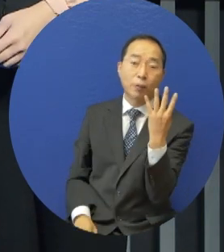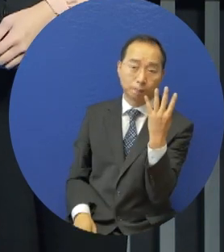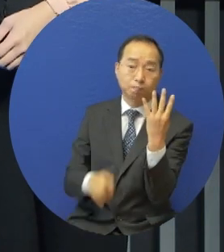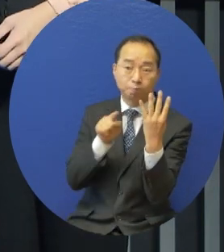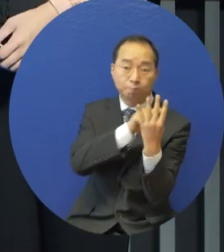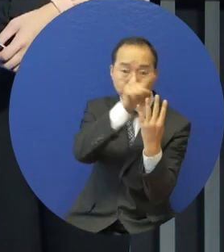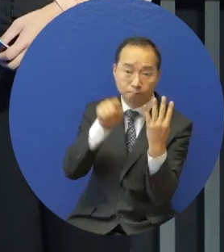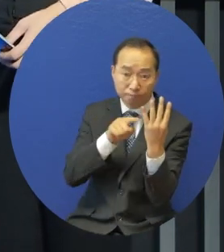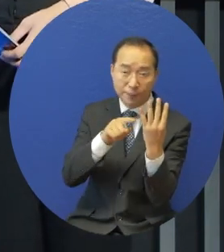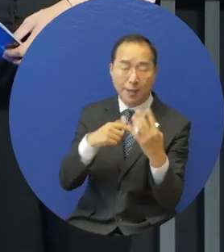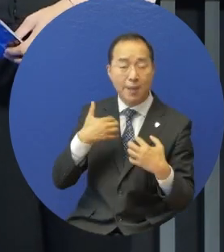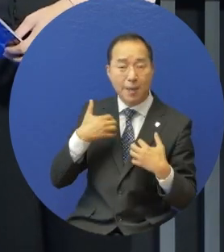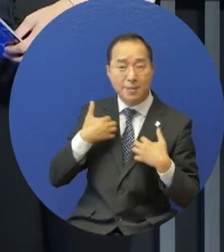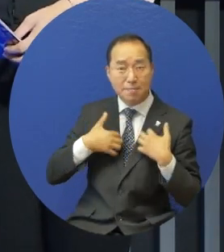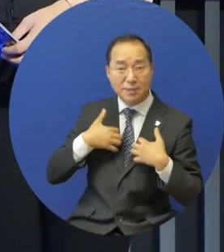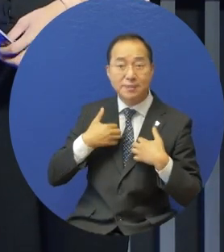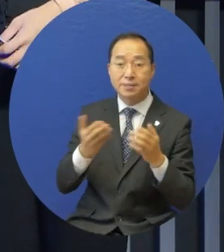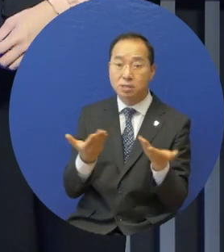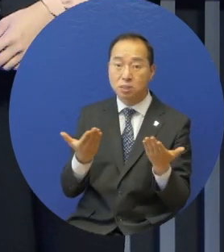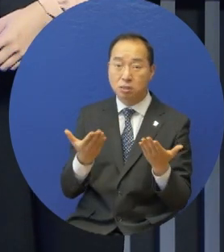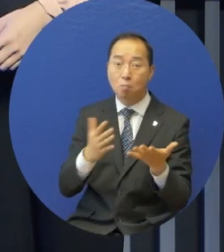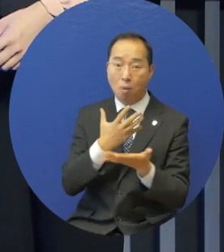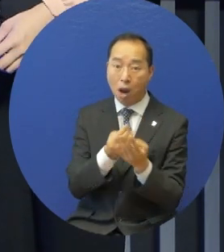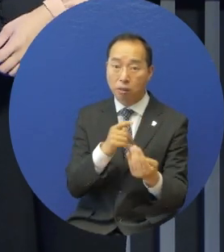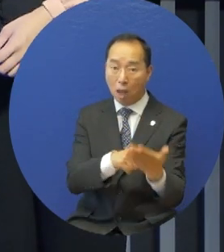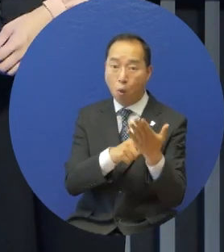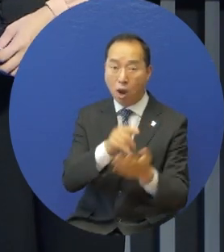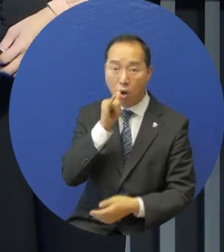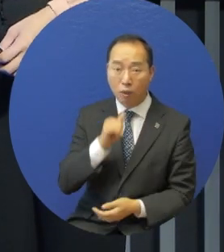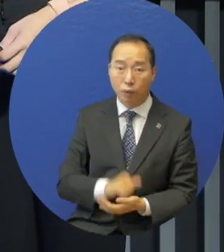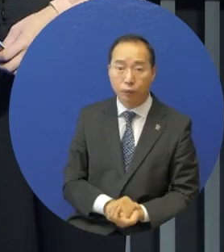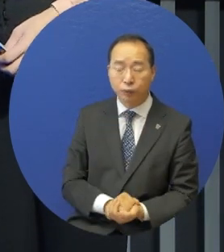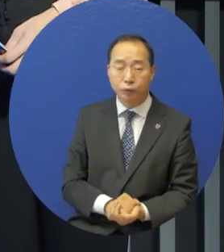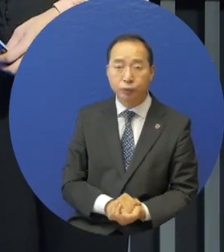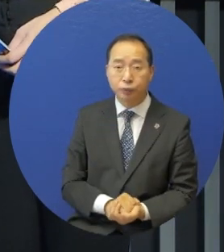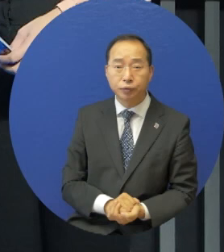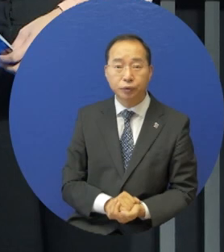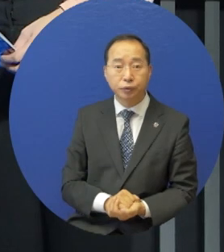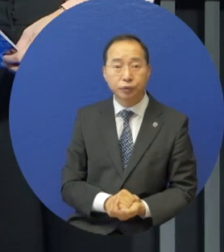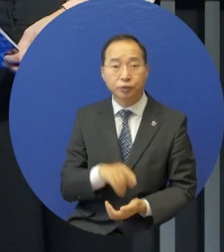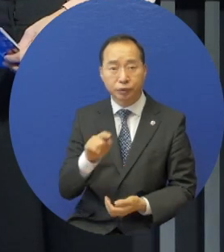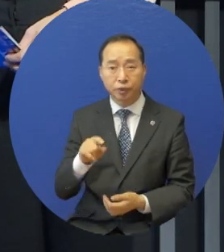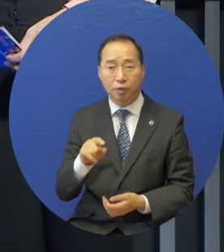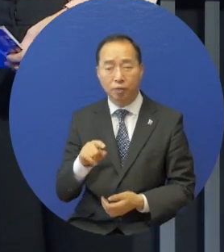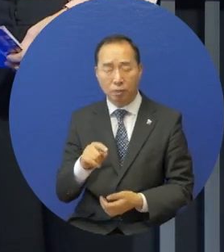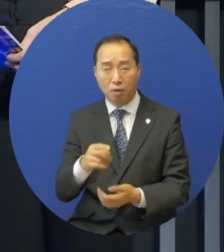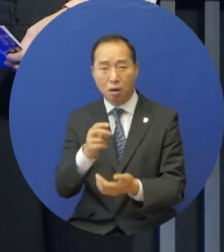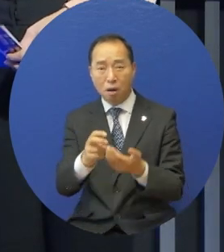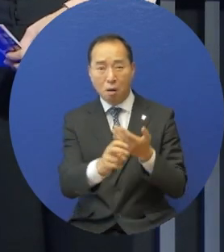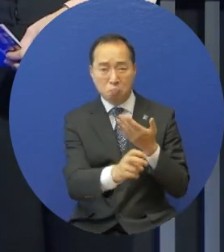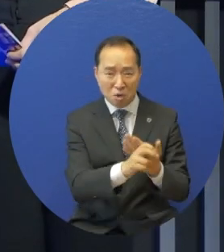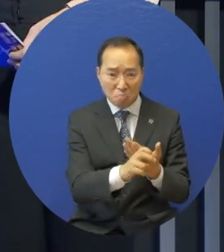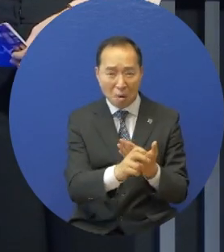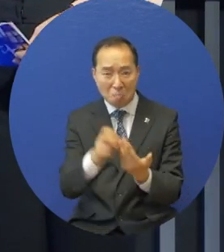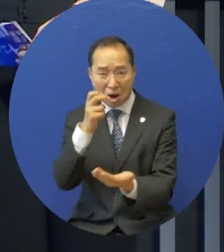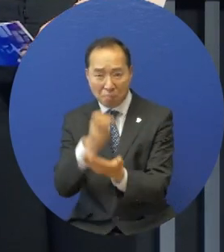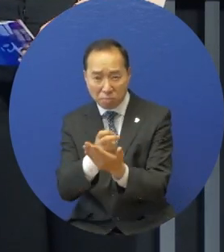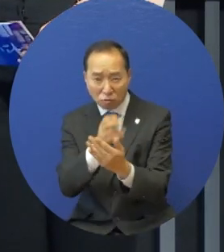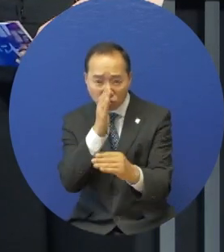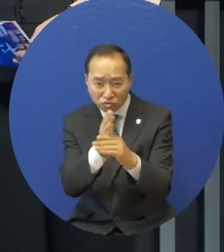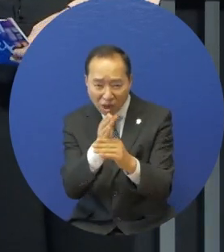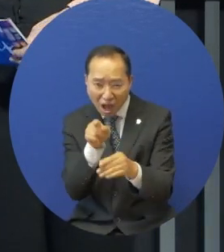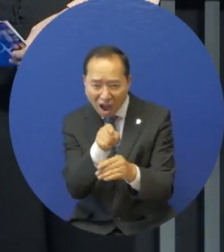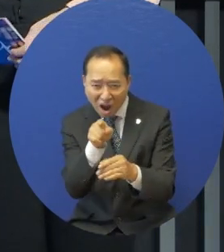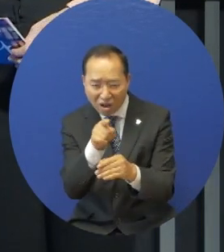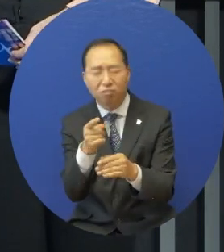번역되어 있는데요. 굉장히 재미있는 직업들이 많이 등장합니다. 저희가 이제 다뤘었던 뭐 합법과 뭐 불법 사이에